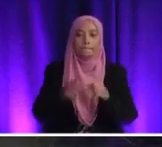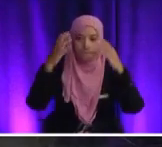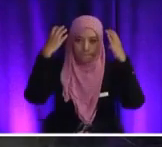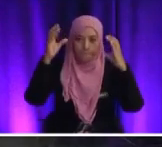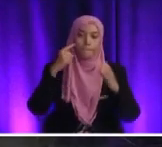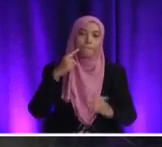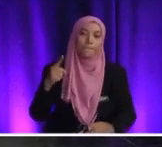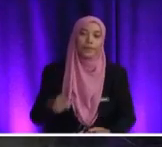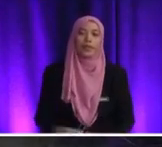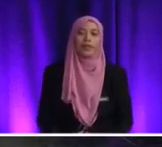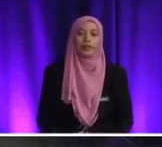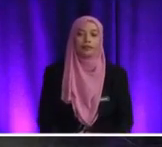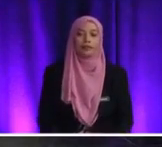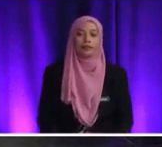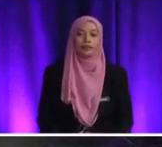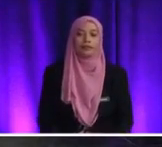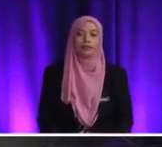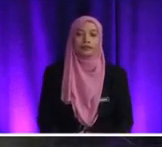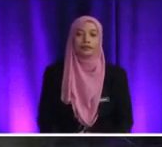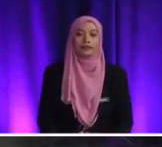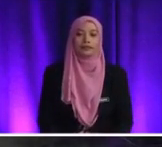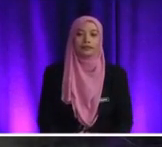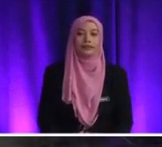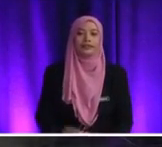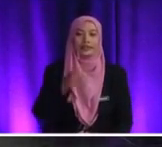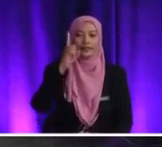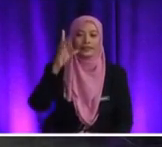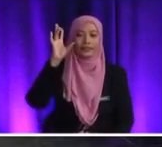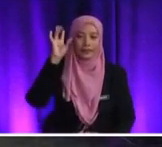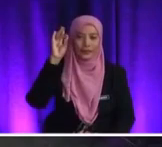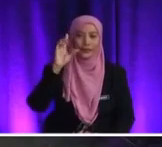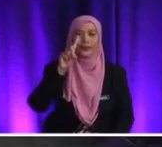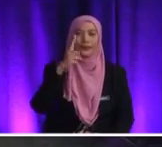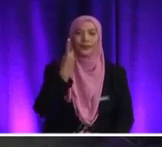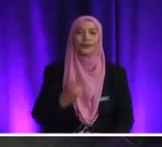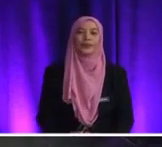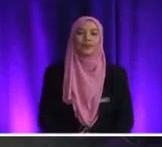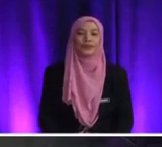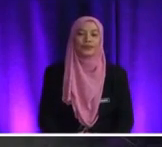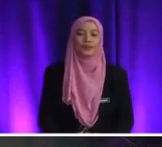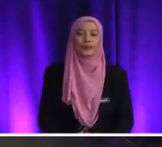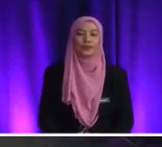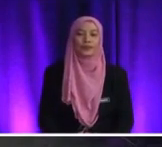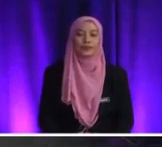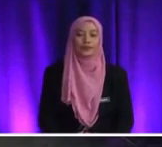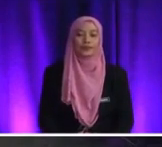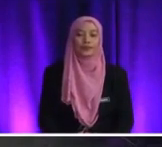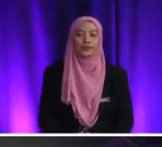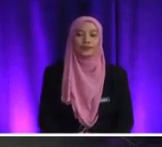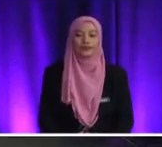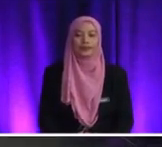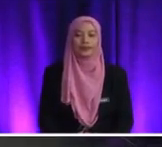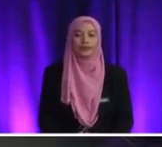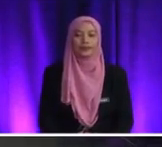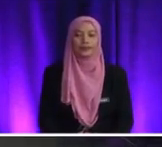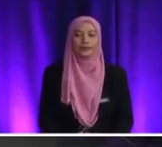Bintang Aceh guys deras waktu Bintang Roger hehehe jedis ini tak dracu